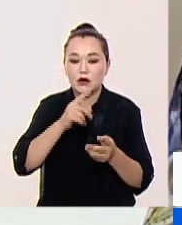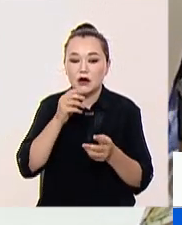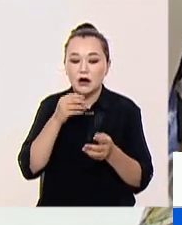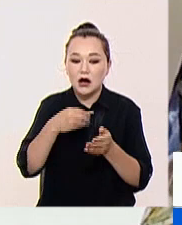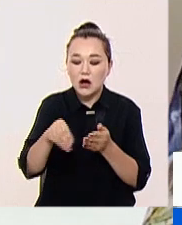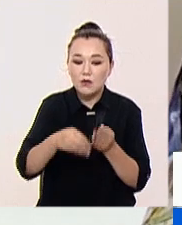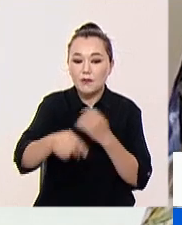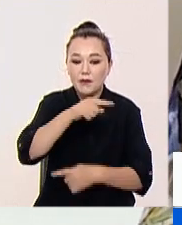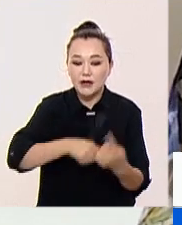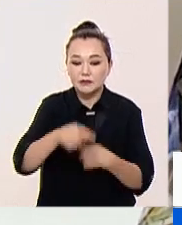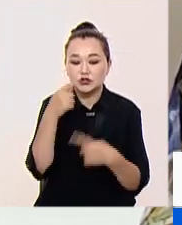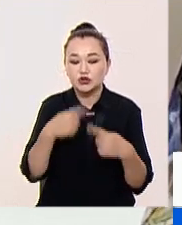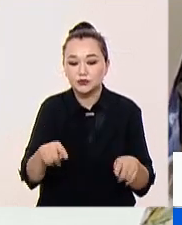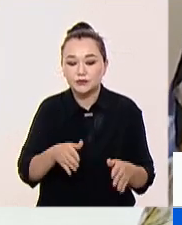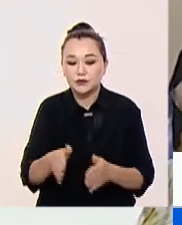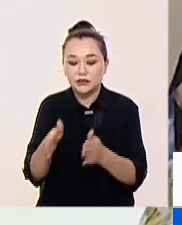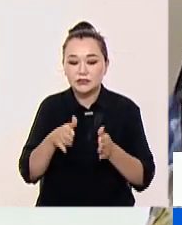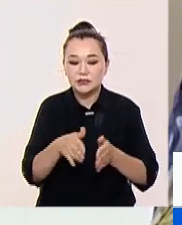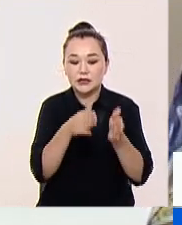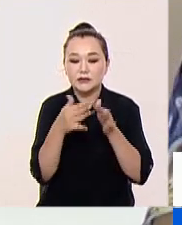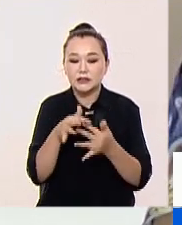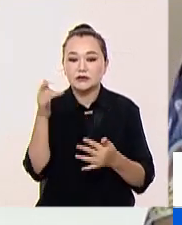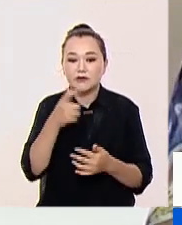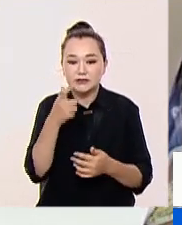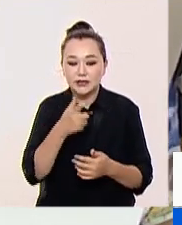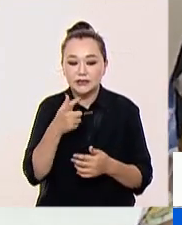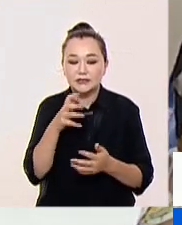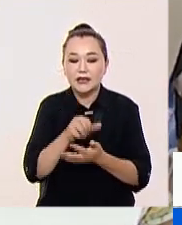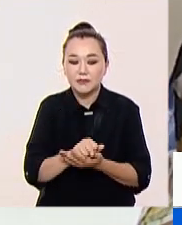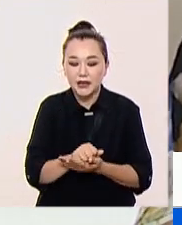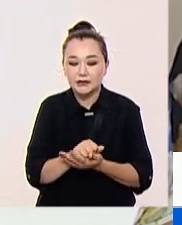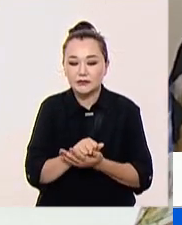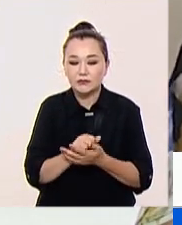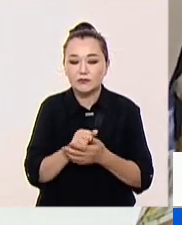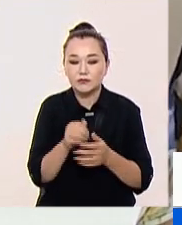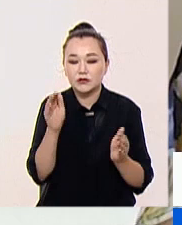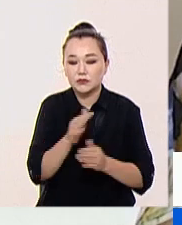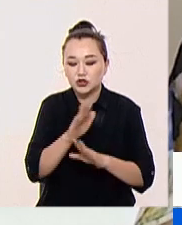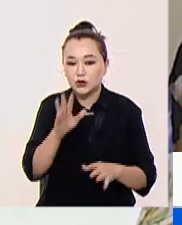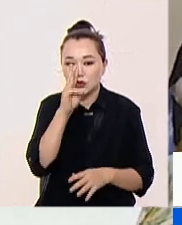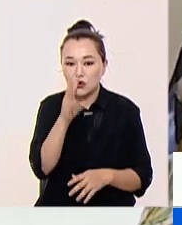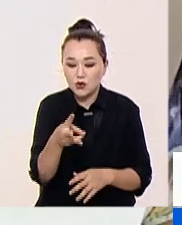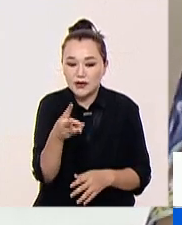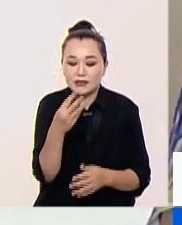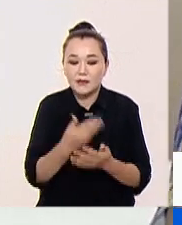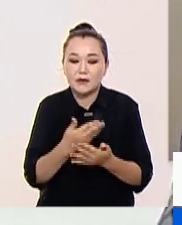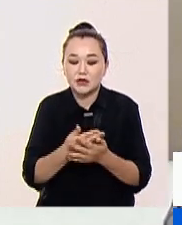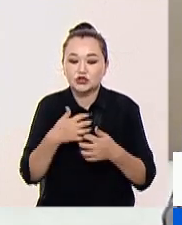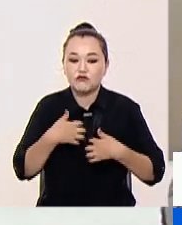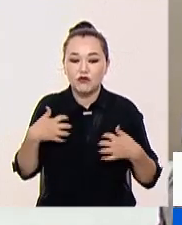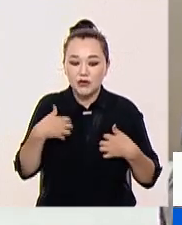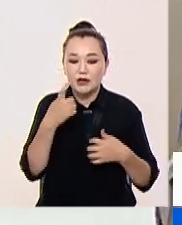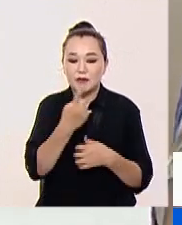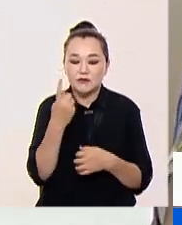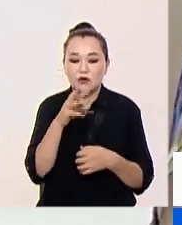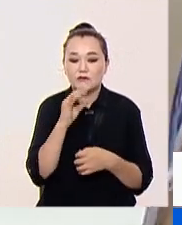чем вот другими отраслями всей композиции занимает но не меньше трех лет например если животноводства вложить то первая